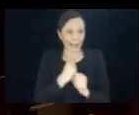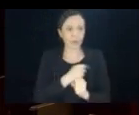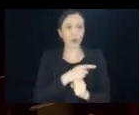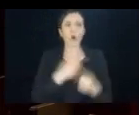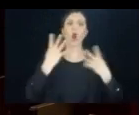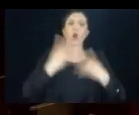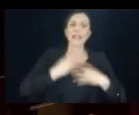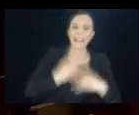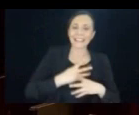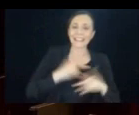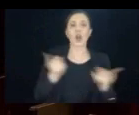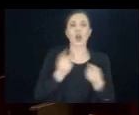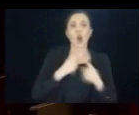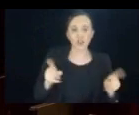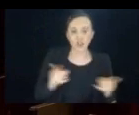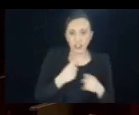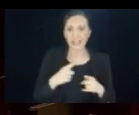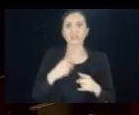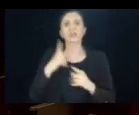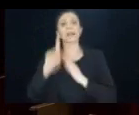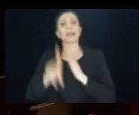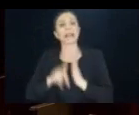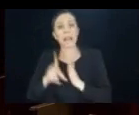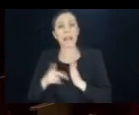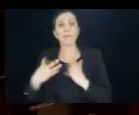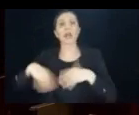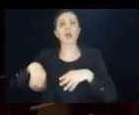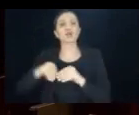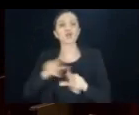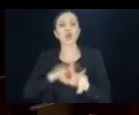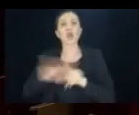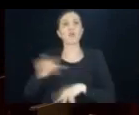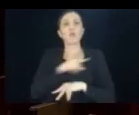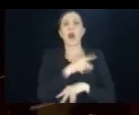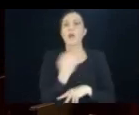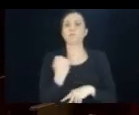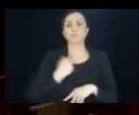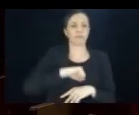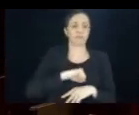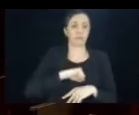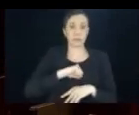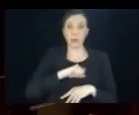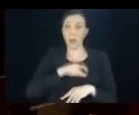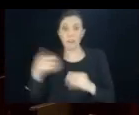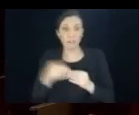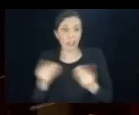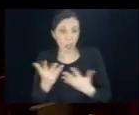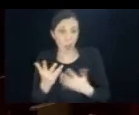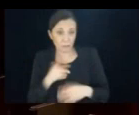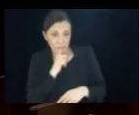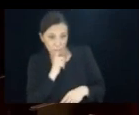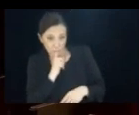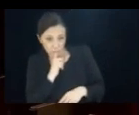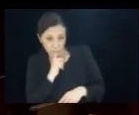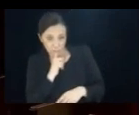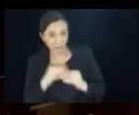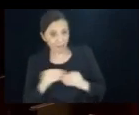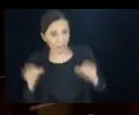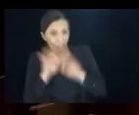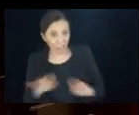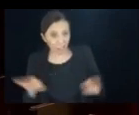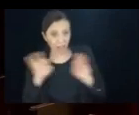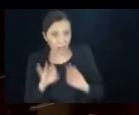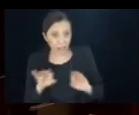che organizza concerti in spregio a una delibera della Giunta Comunale di Milano. Che cosa fate? State in silenzio? Non